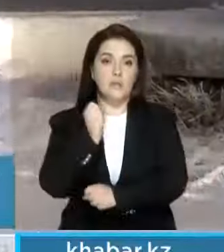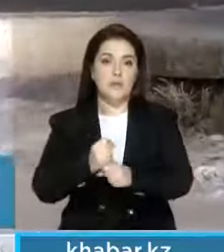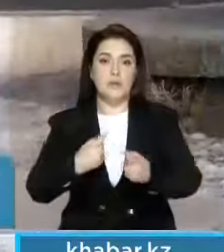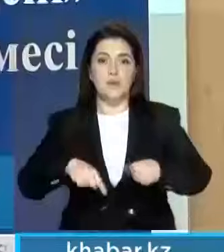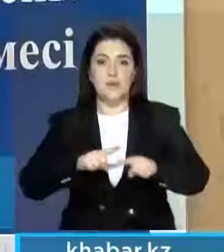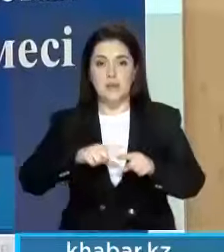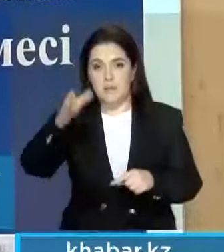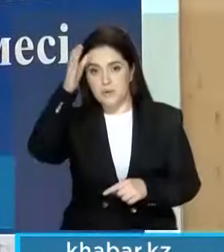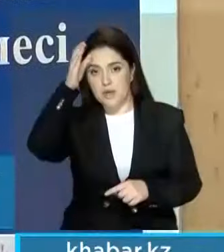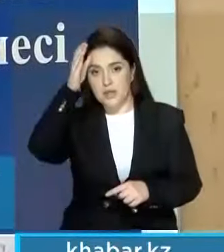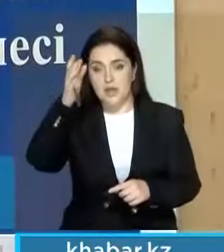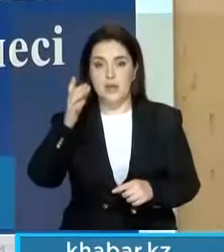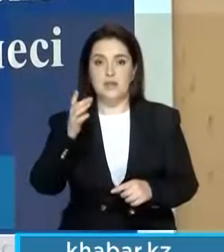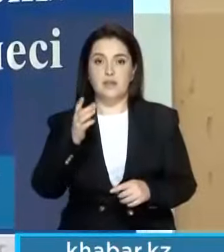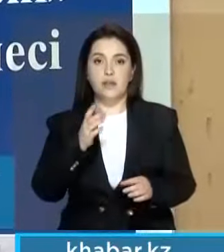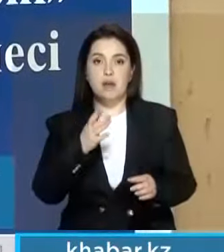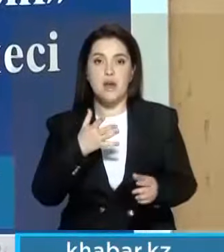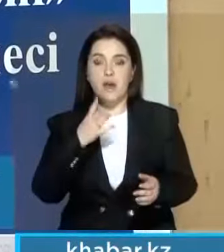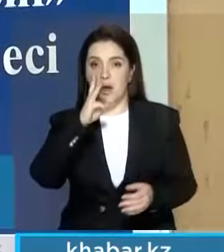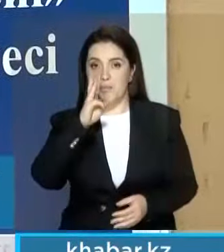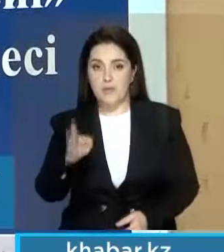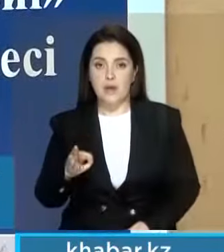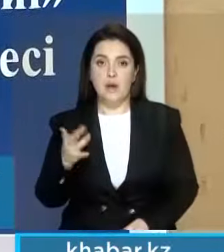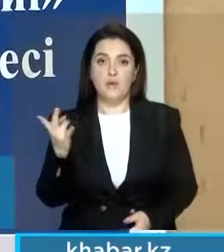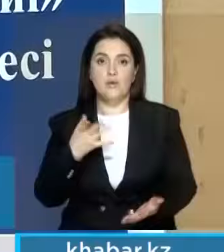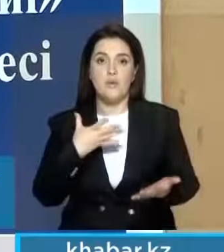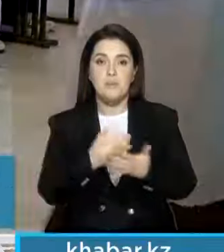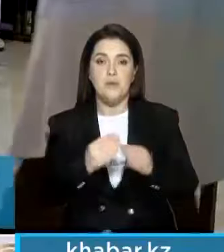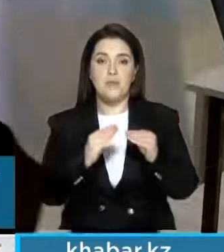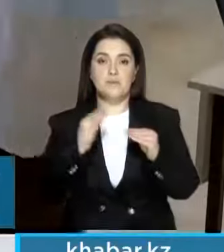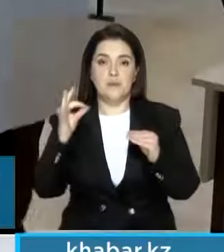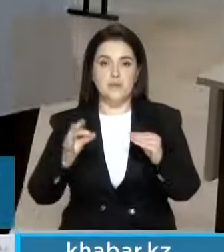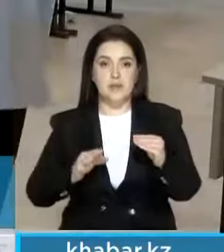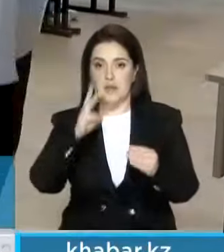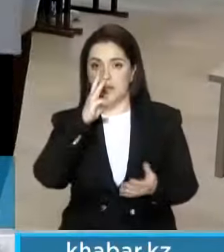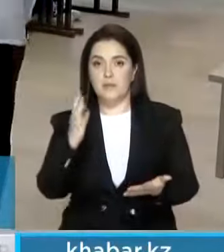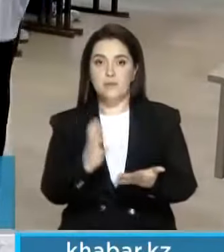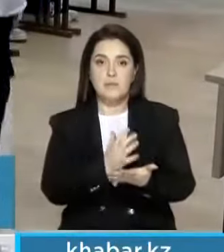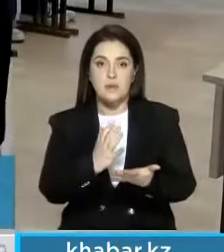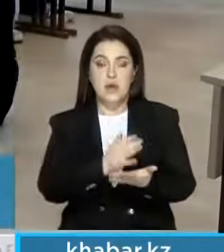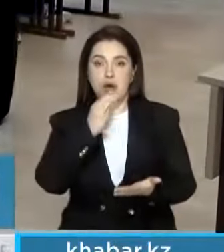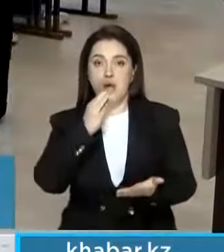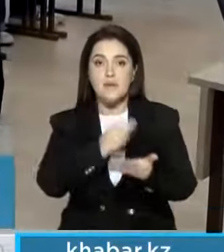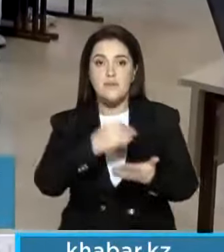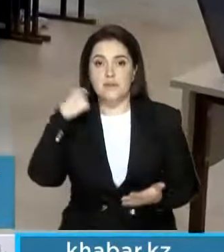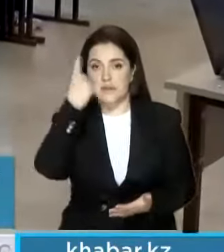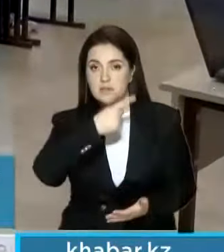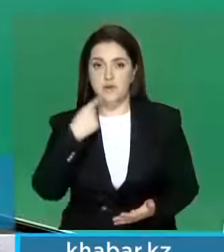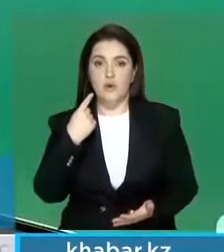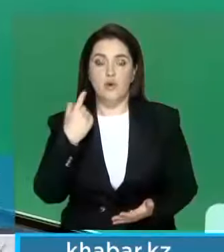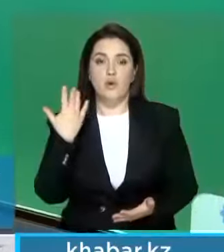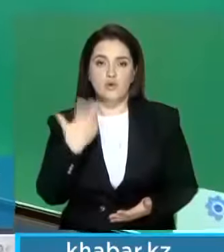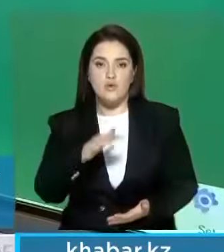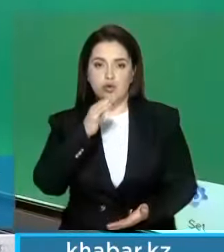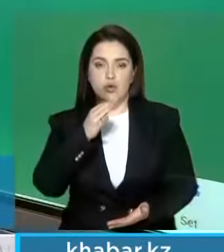работников организации образования. Согласно системе оплаты, им положены выплаты в размере 10% от заработной платы. Ответственных лиц